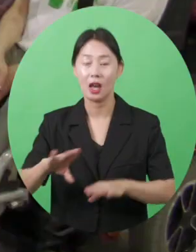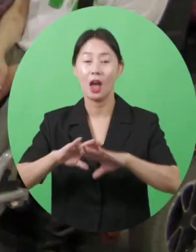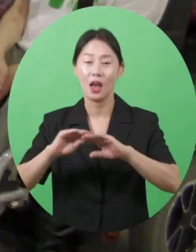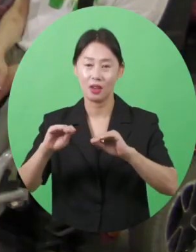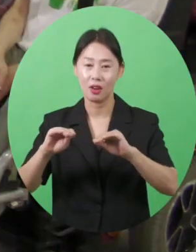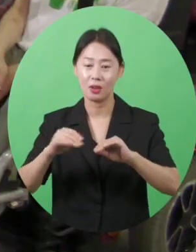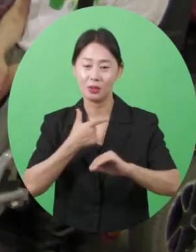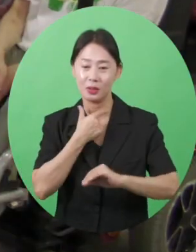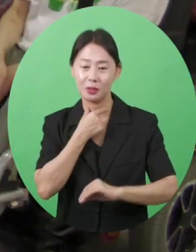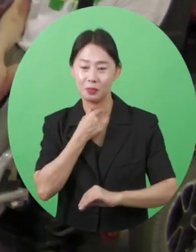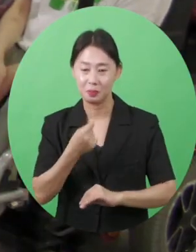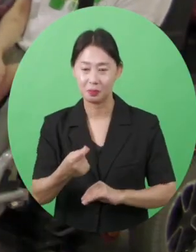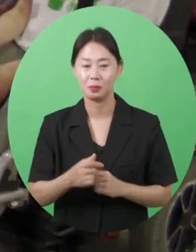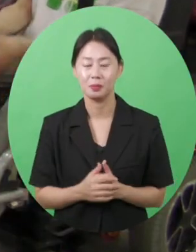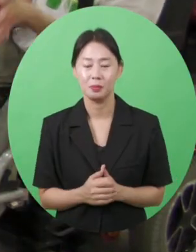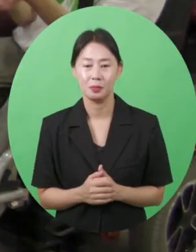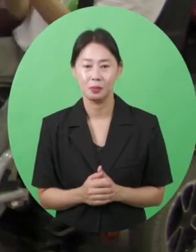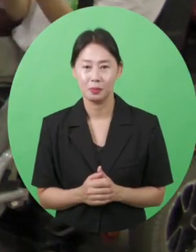풀어나가겠습니다. 감사합니다.